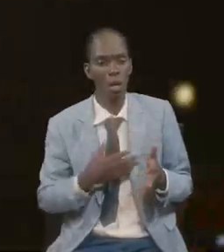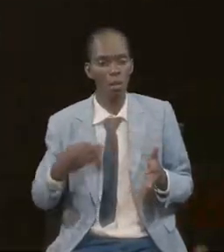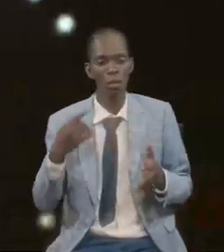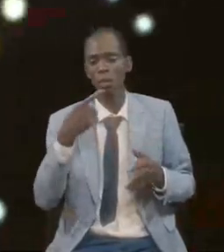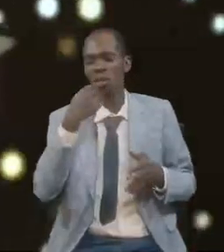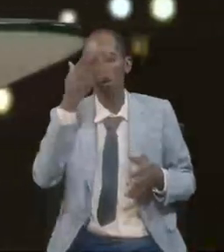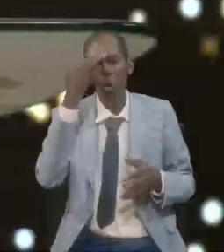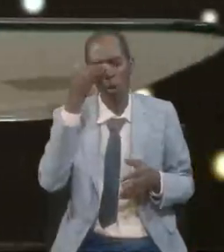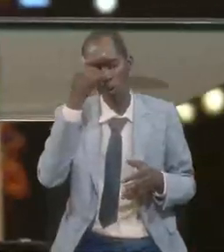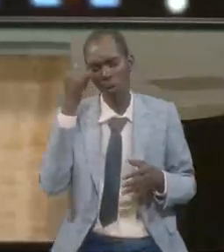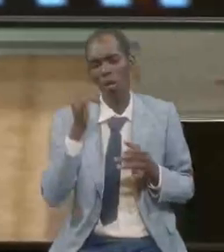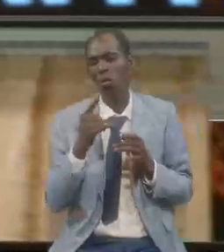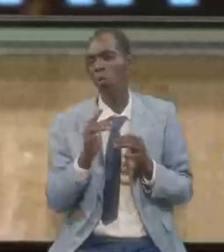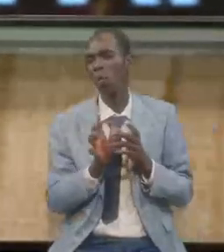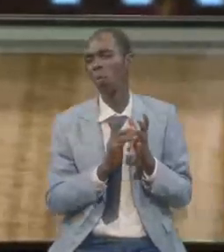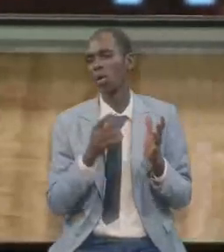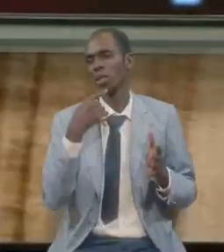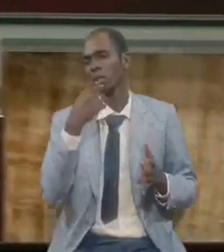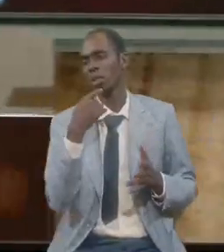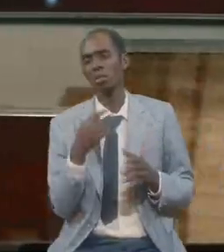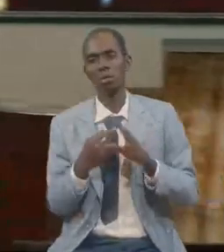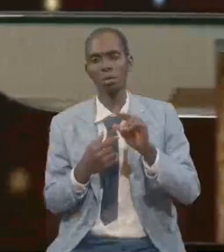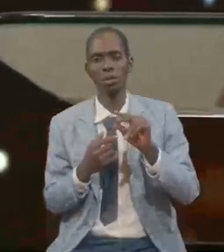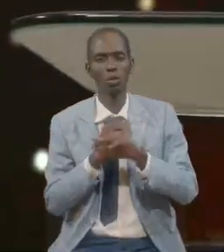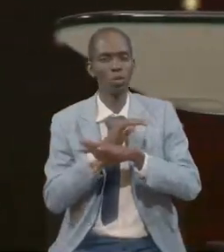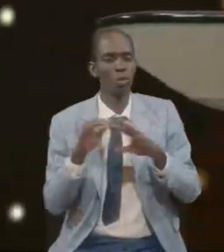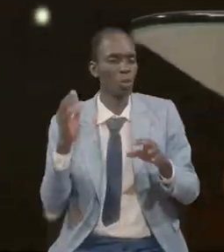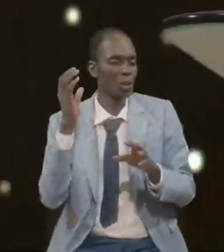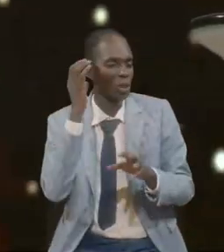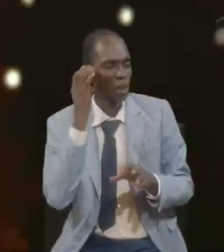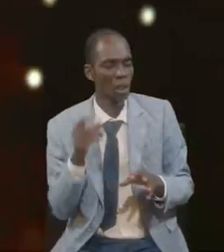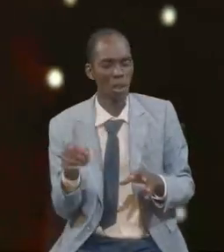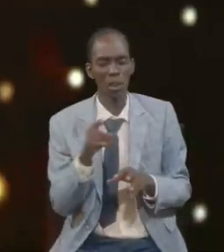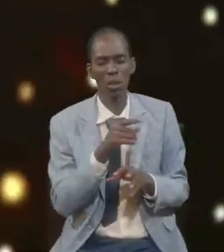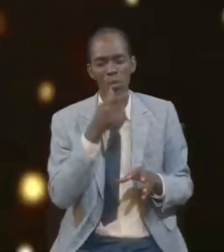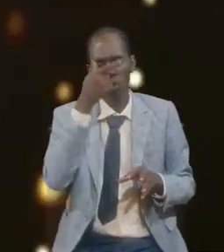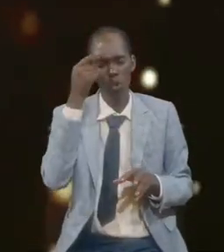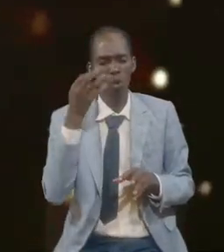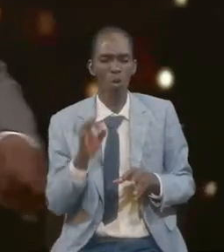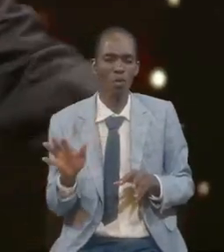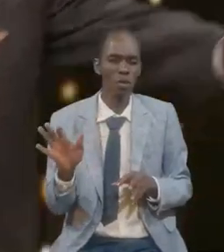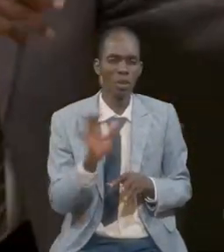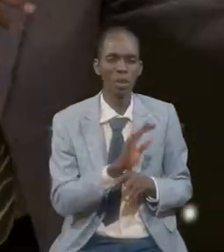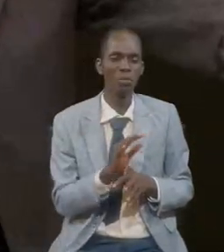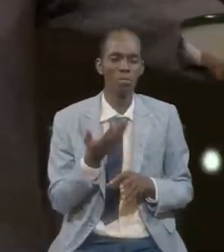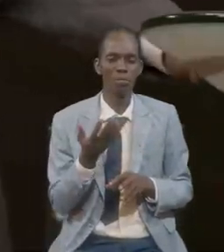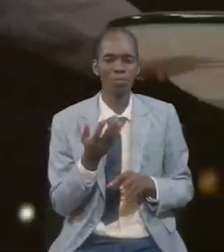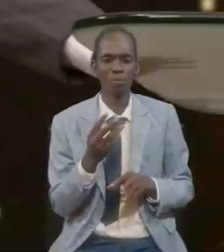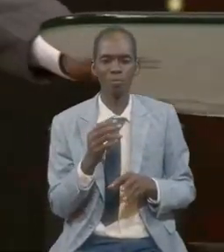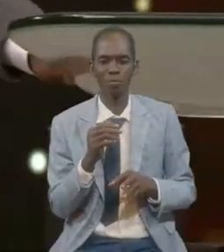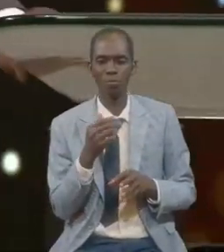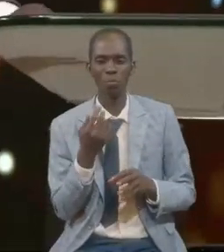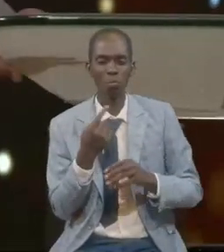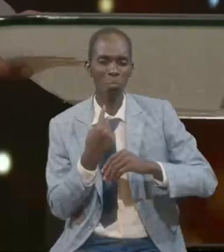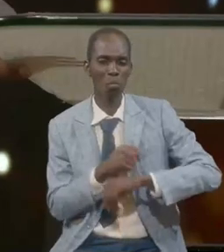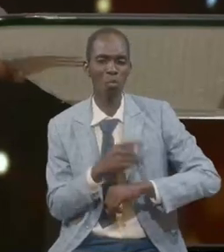quelque chose. Il ne faut pas les écouter. Faut pas être séduit à cause de leur fausse citation de la Bible.